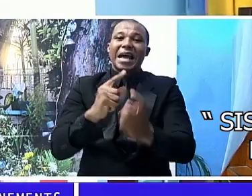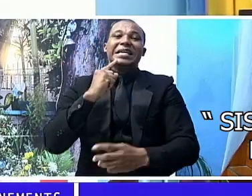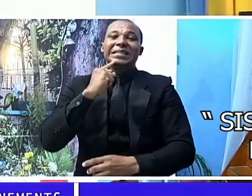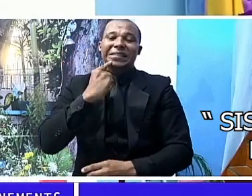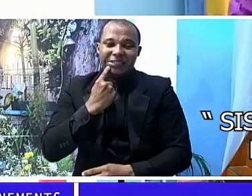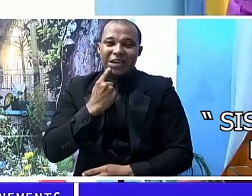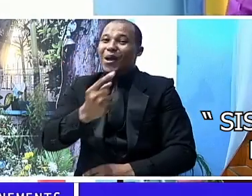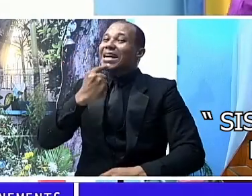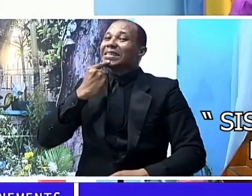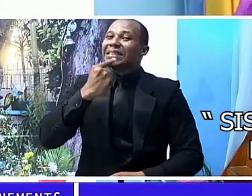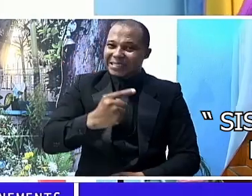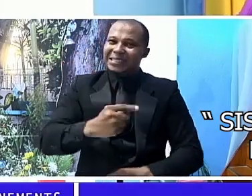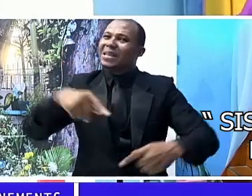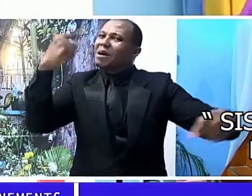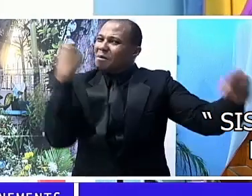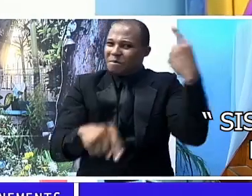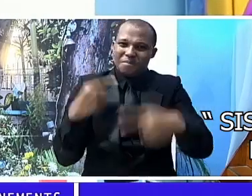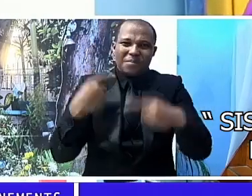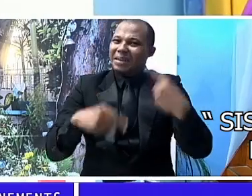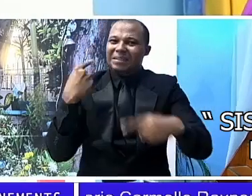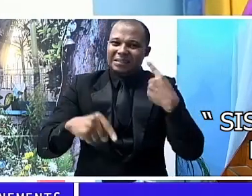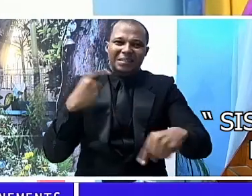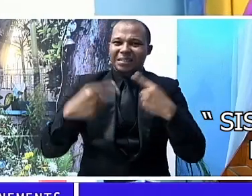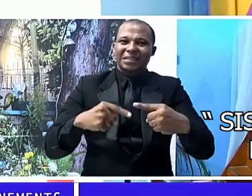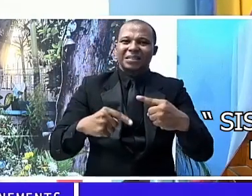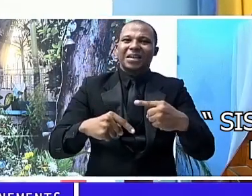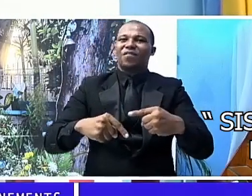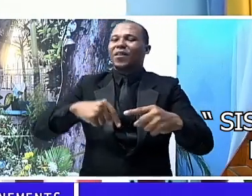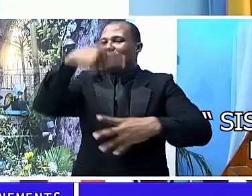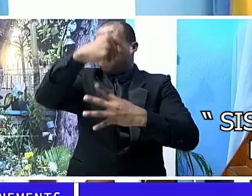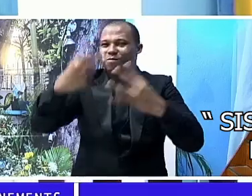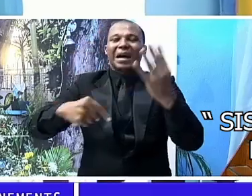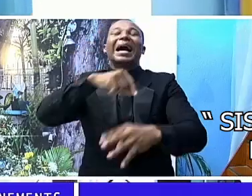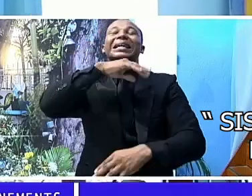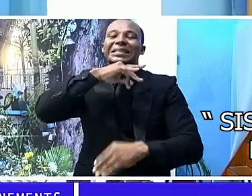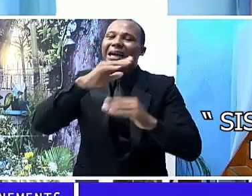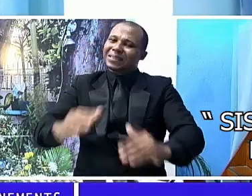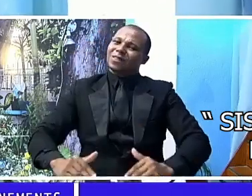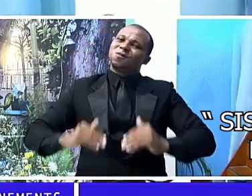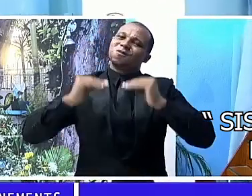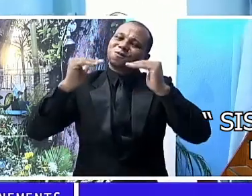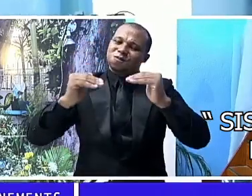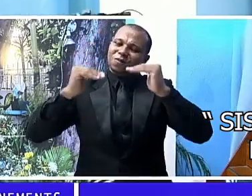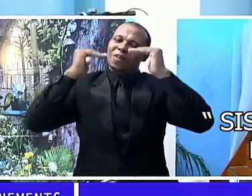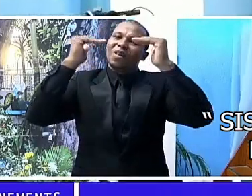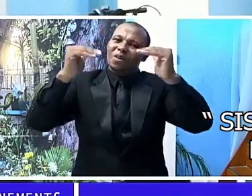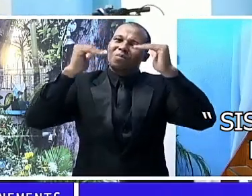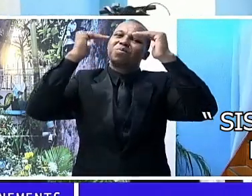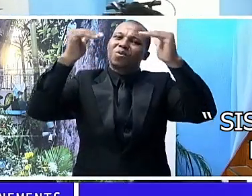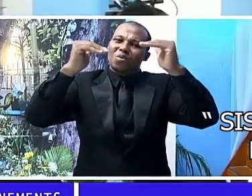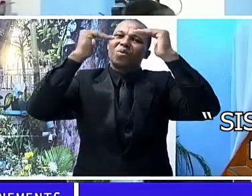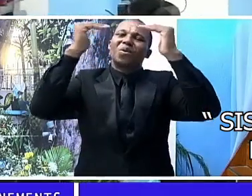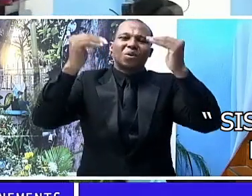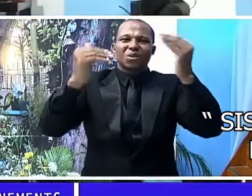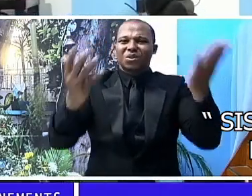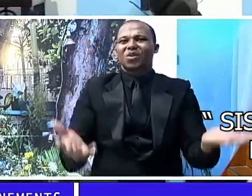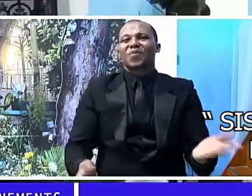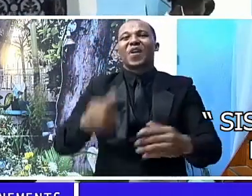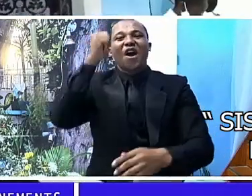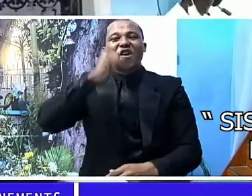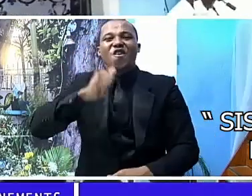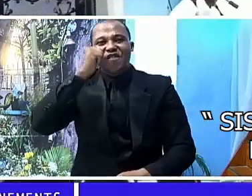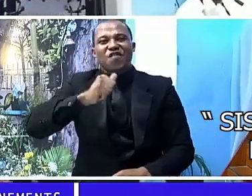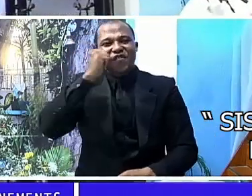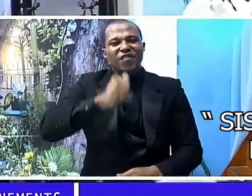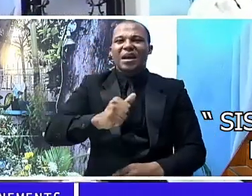fè bagay sale, c'est yon promotion. C'est seul en Haïti. Moun n'a parlé de exploit sexuel li, fi a parlé de